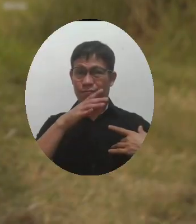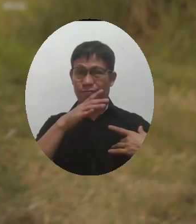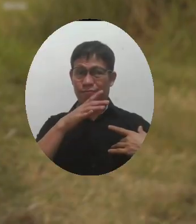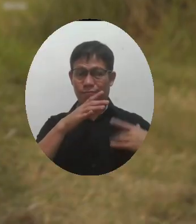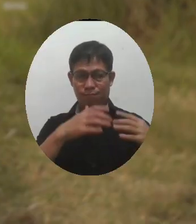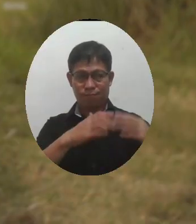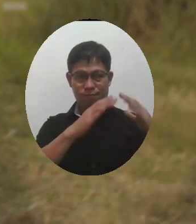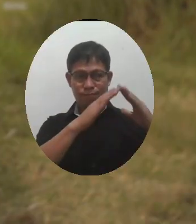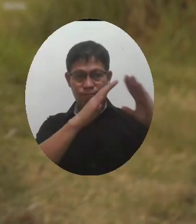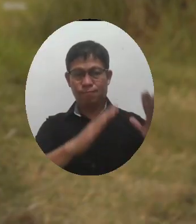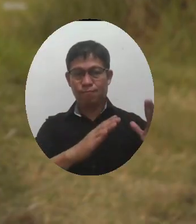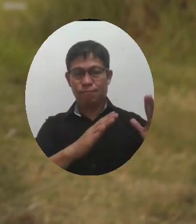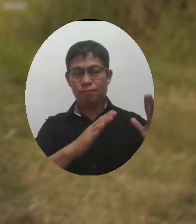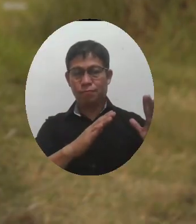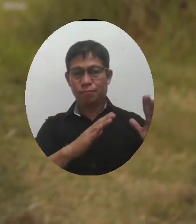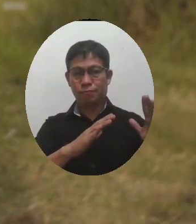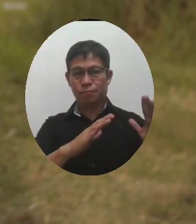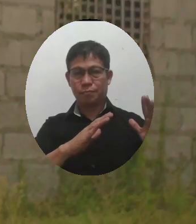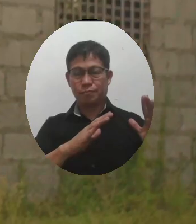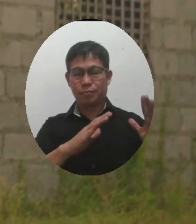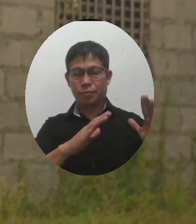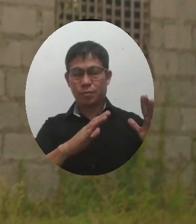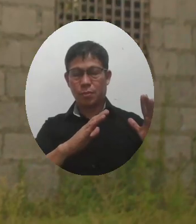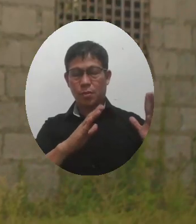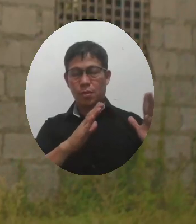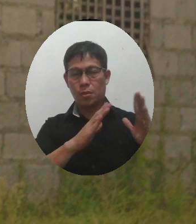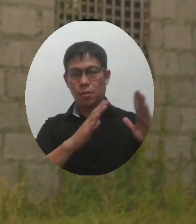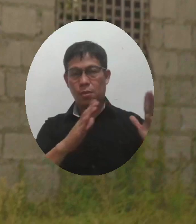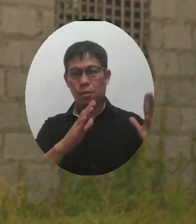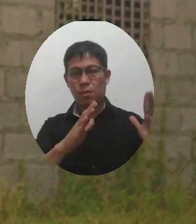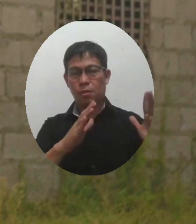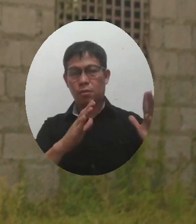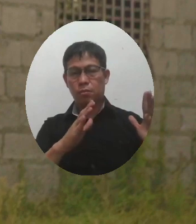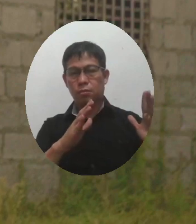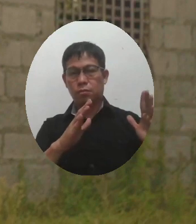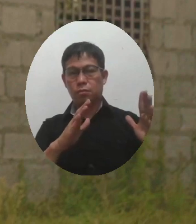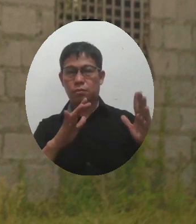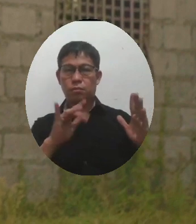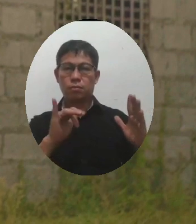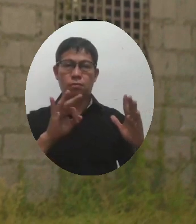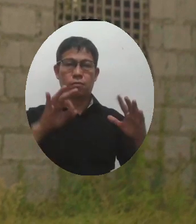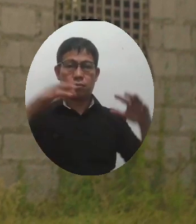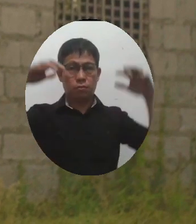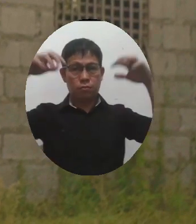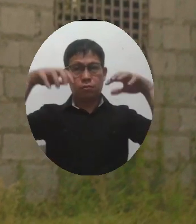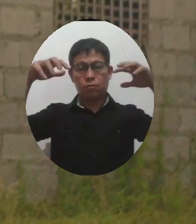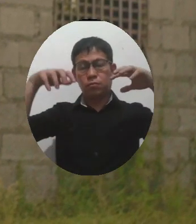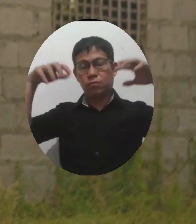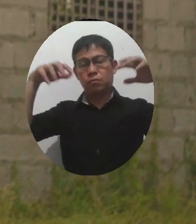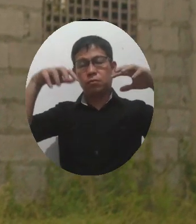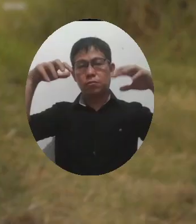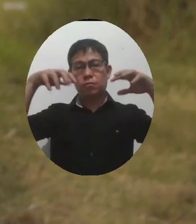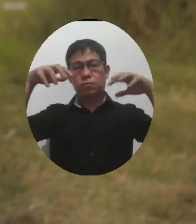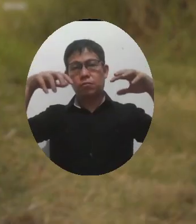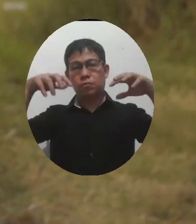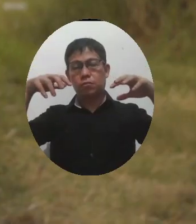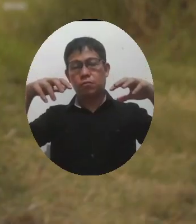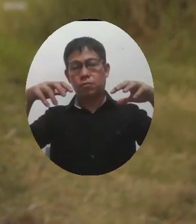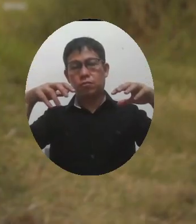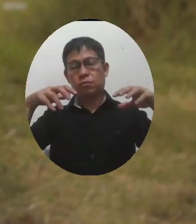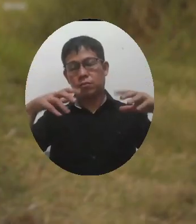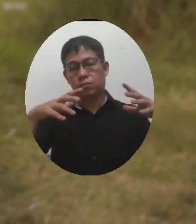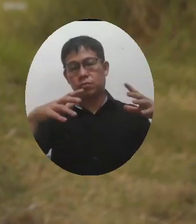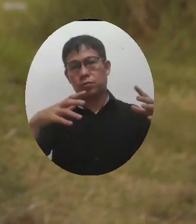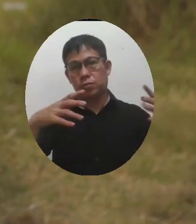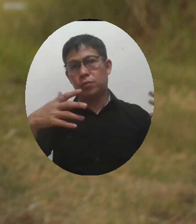nila nanay makapagpatayo ng bahay kasi yung bahay po namin ganyan lang dati. Na pag po bumabagyo, talagang